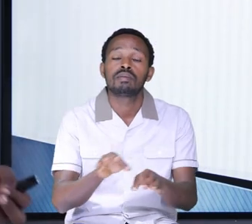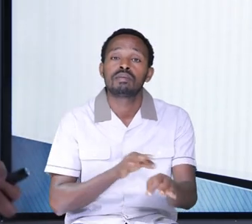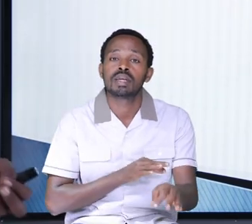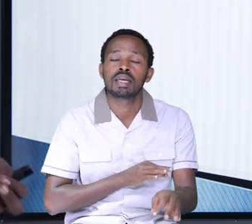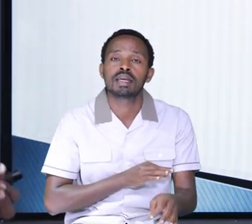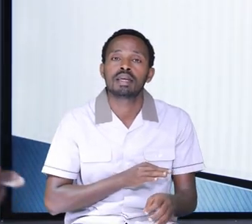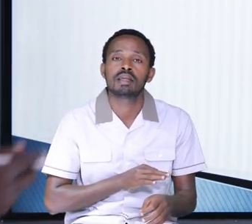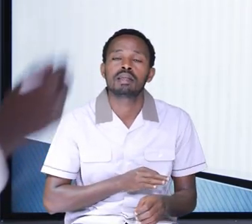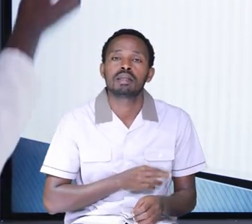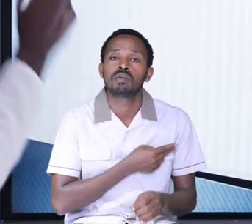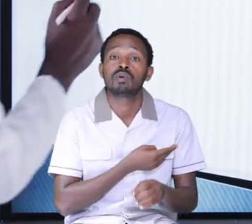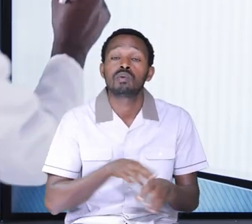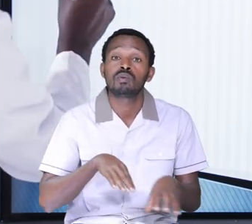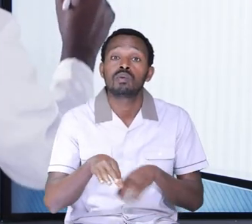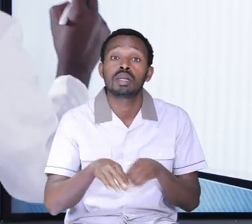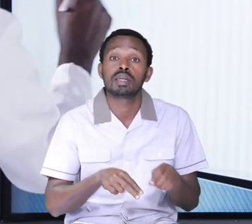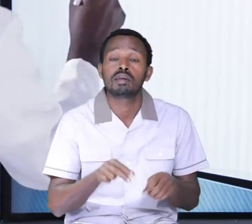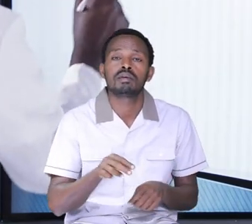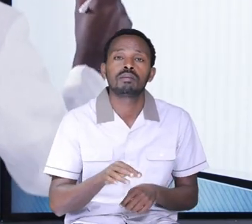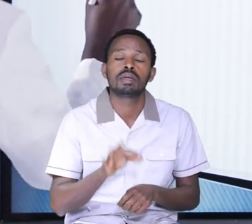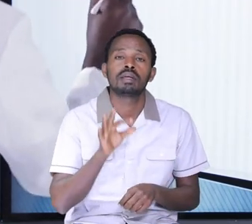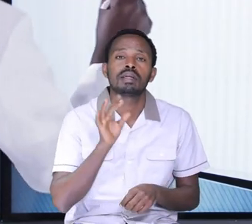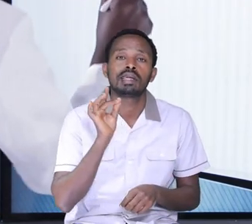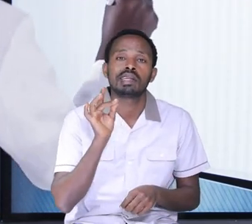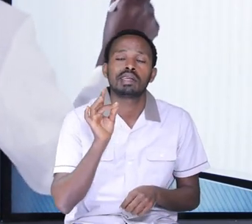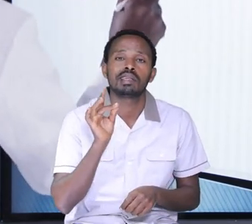80 meetira jechuudha. Kanaafuu